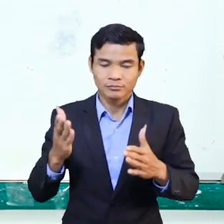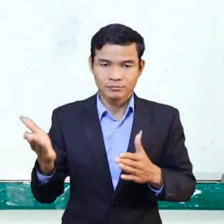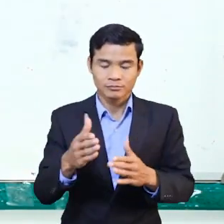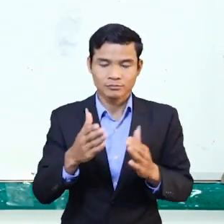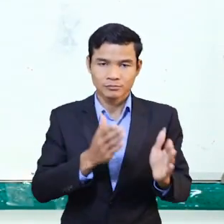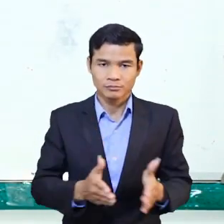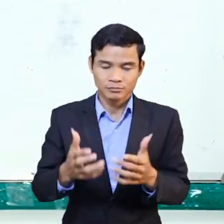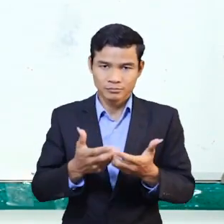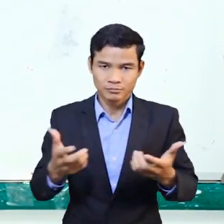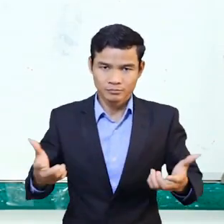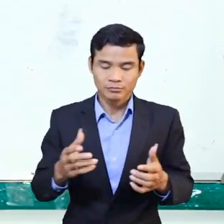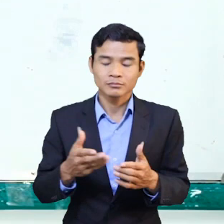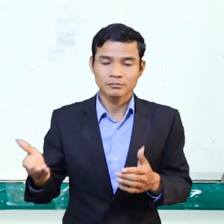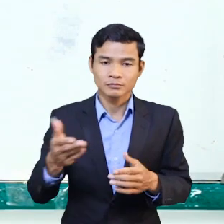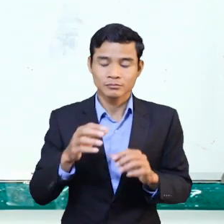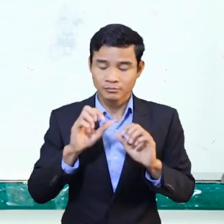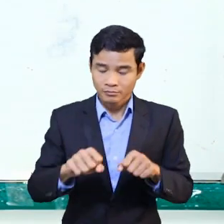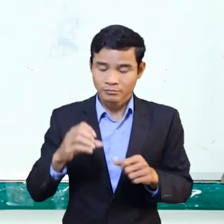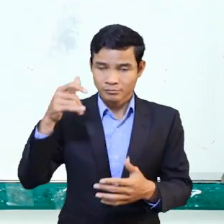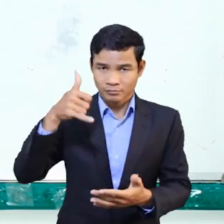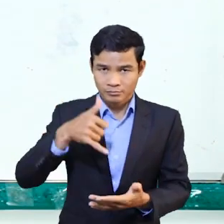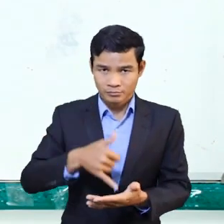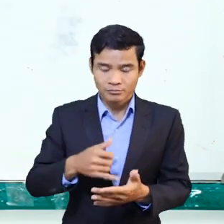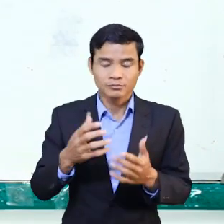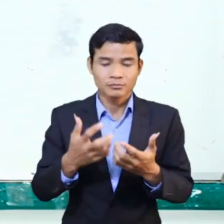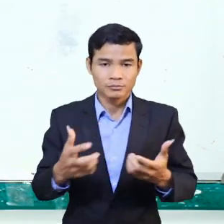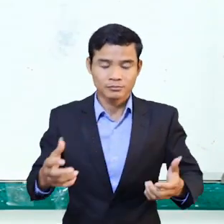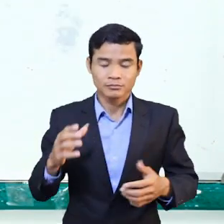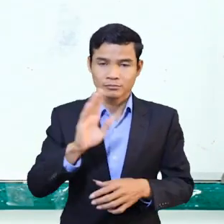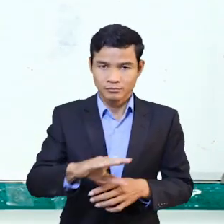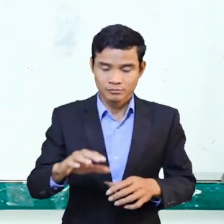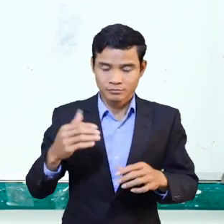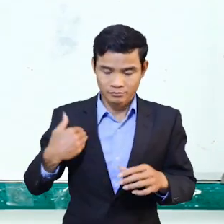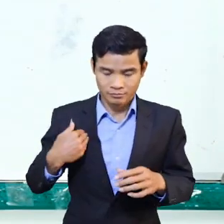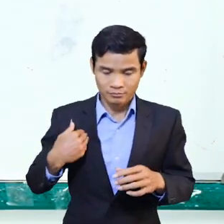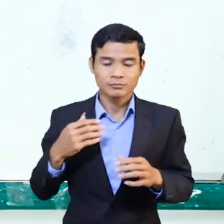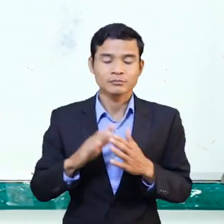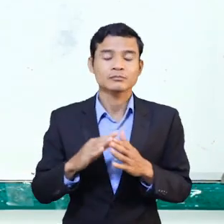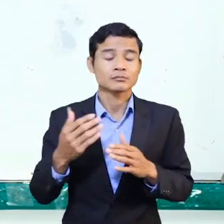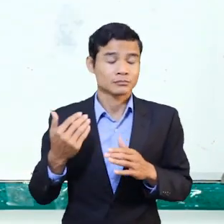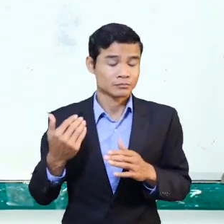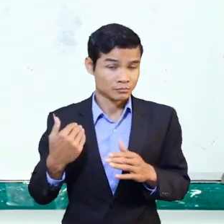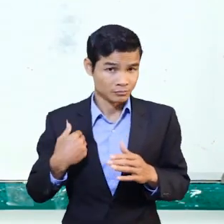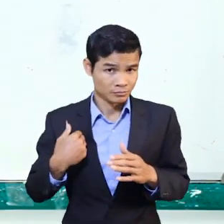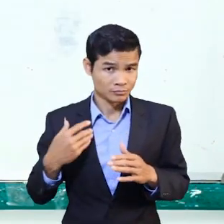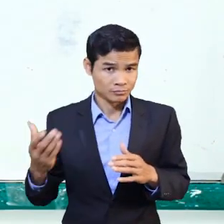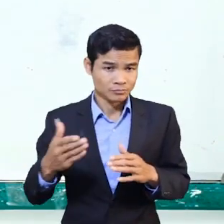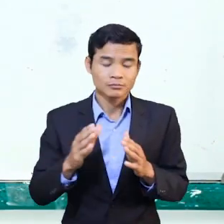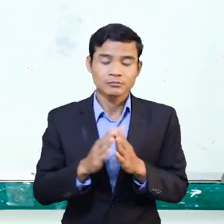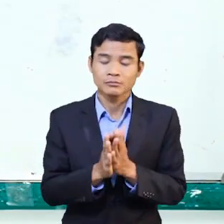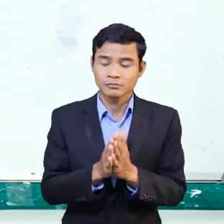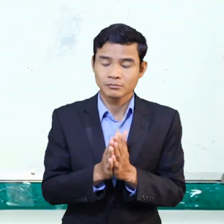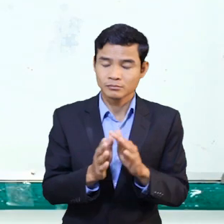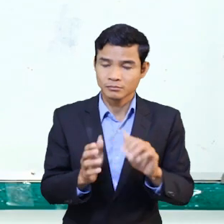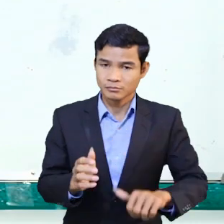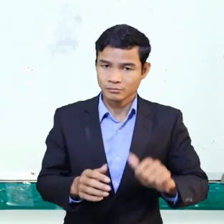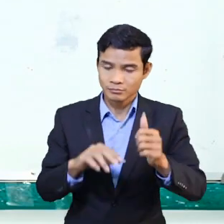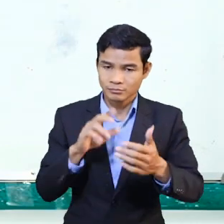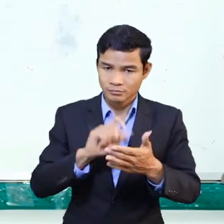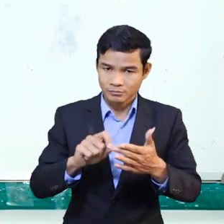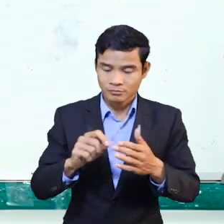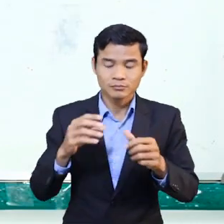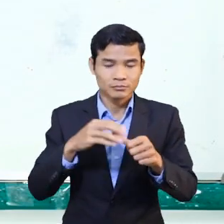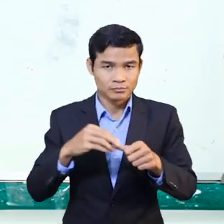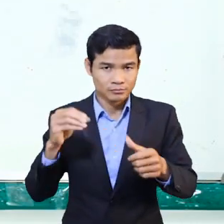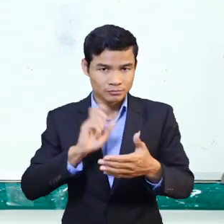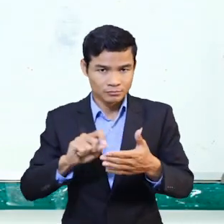xàm bà rẽ nè con. Chà, đồ chân này thay ngay nì xàm bà rẽ đầy dương trời riêng miền đồ chía. Chà, cắt đá chân nguồn, chà